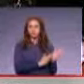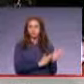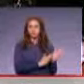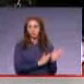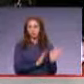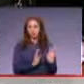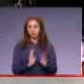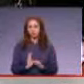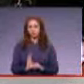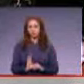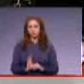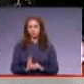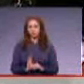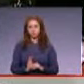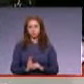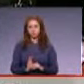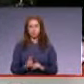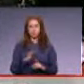انا